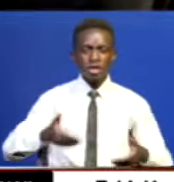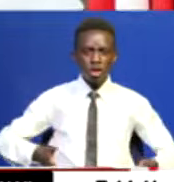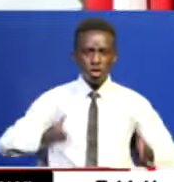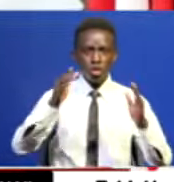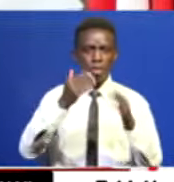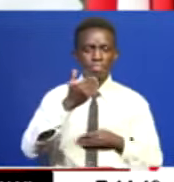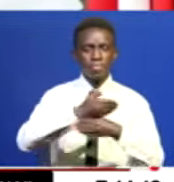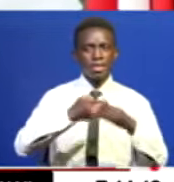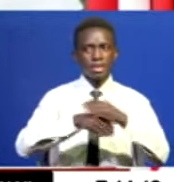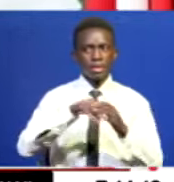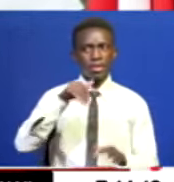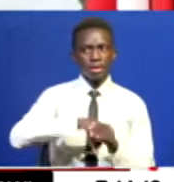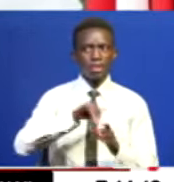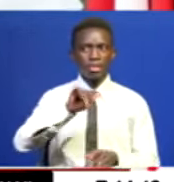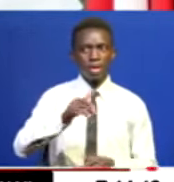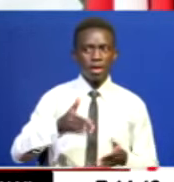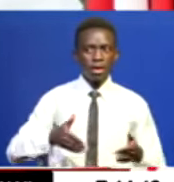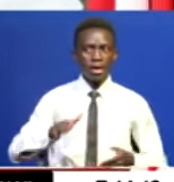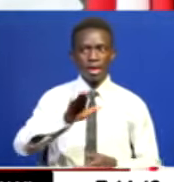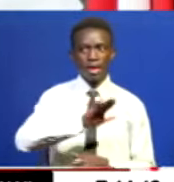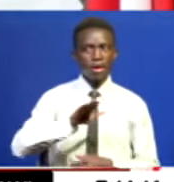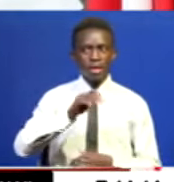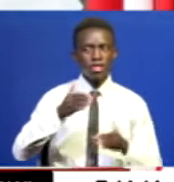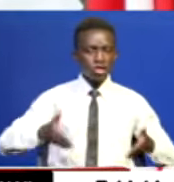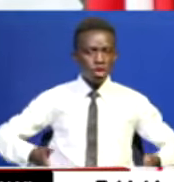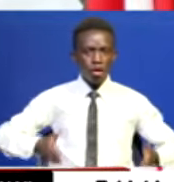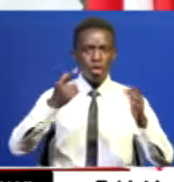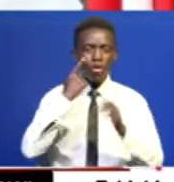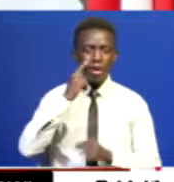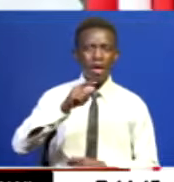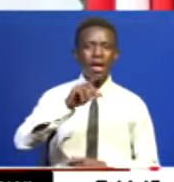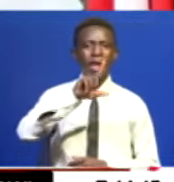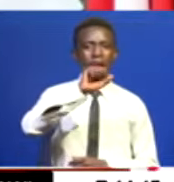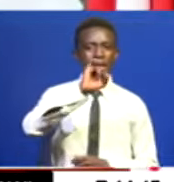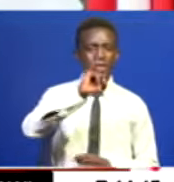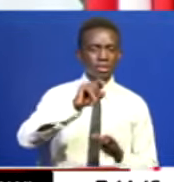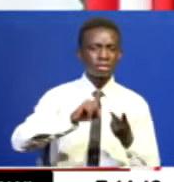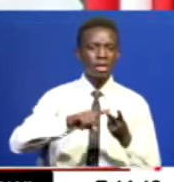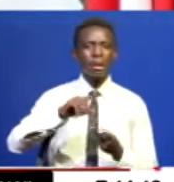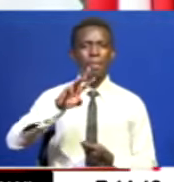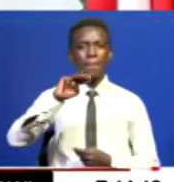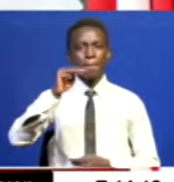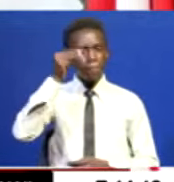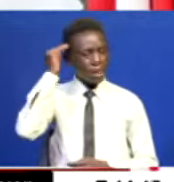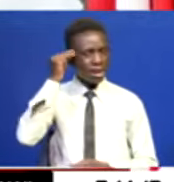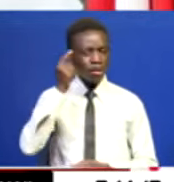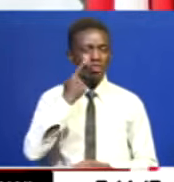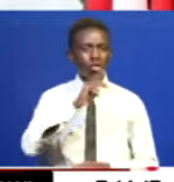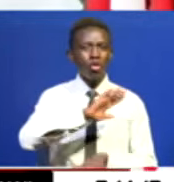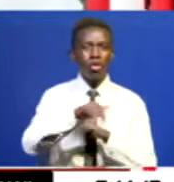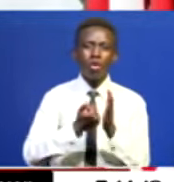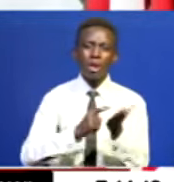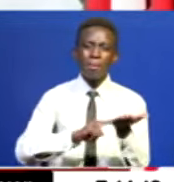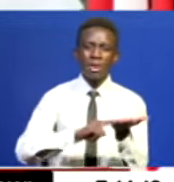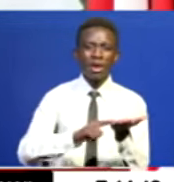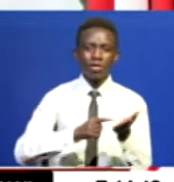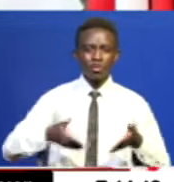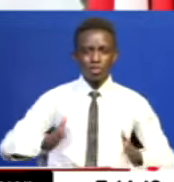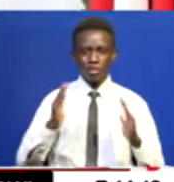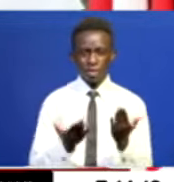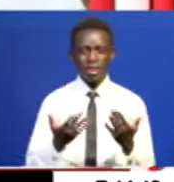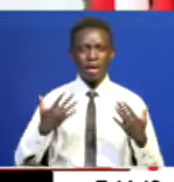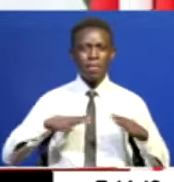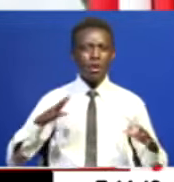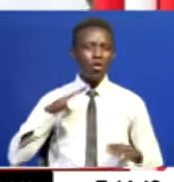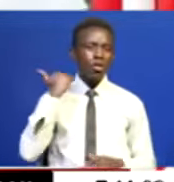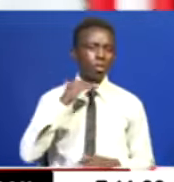hiyo. The road from Lafe, Arabia, Mandera are all maram. So these criminals use that